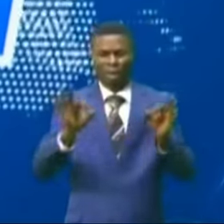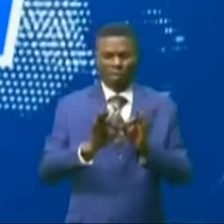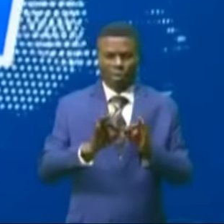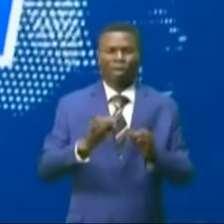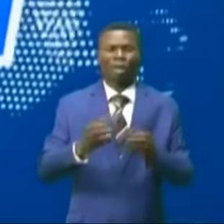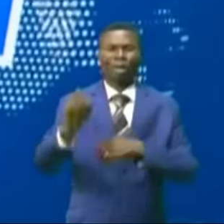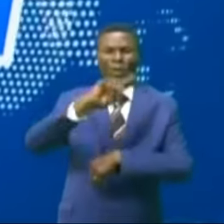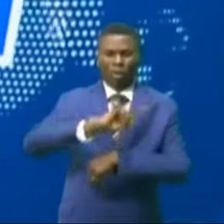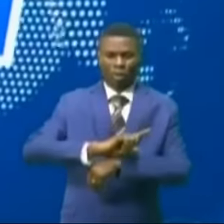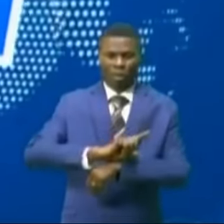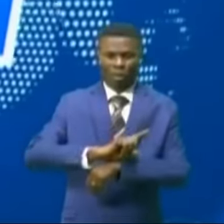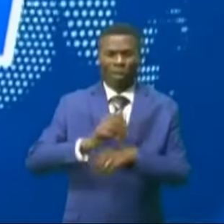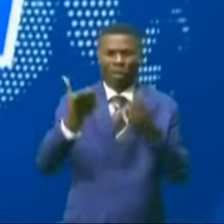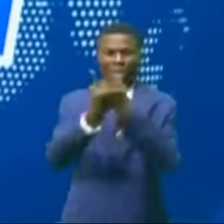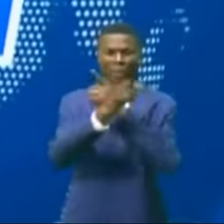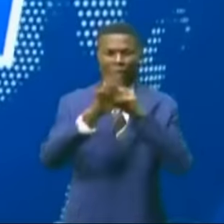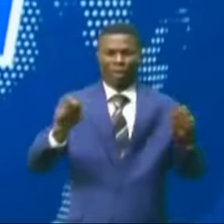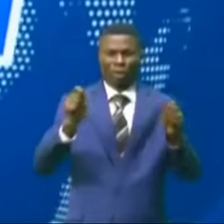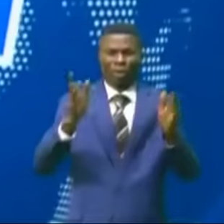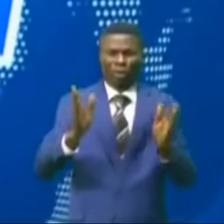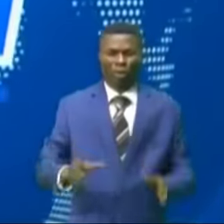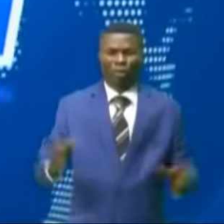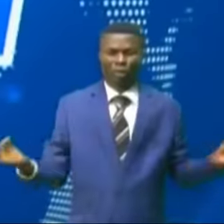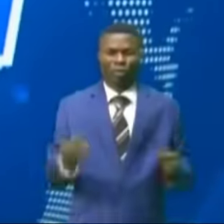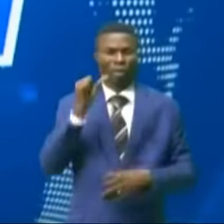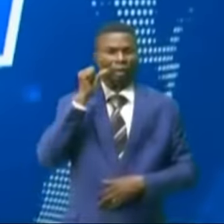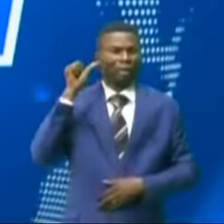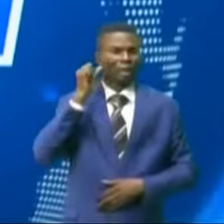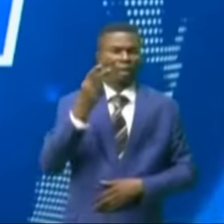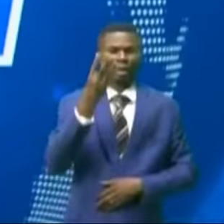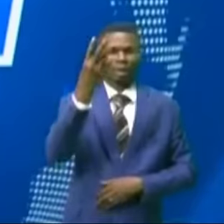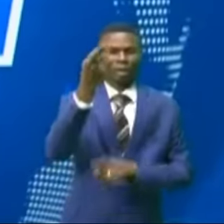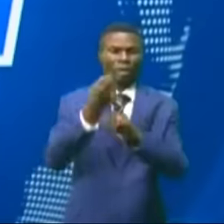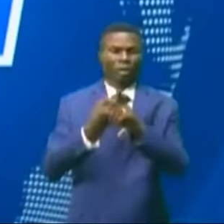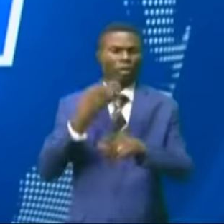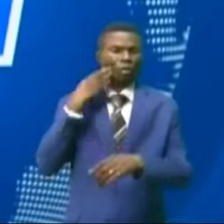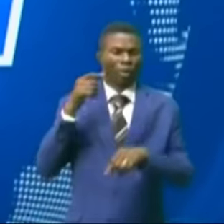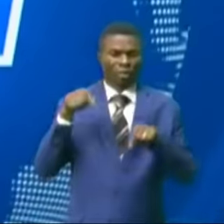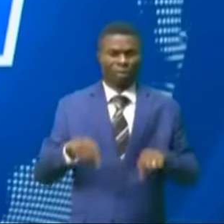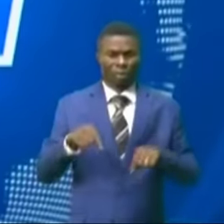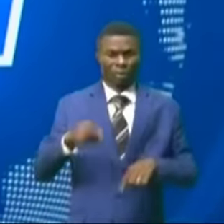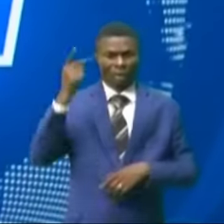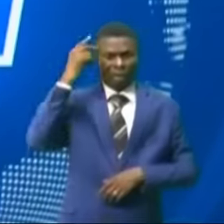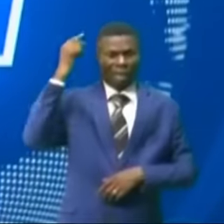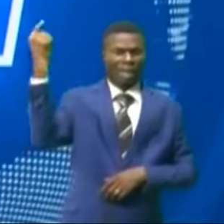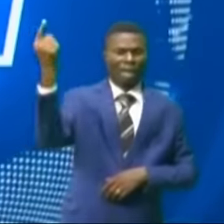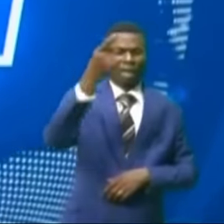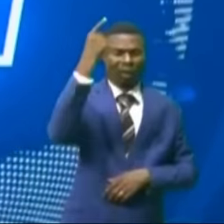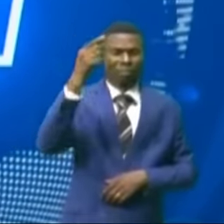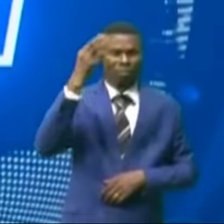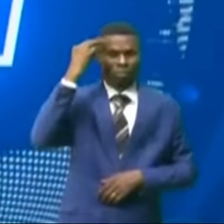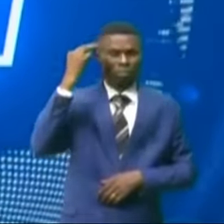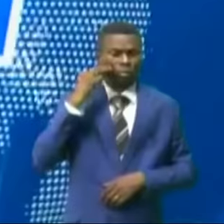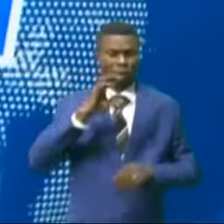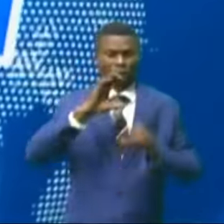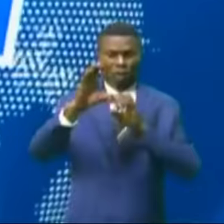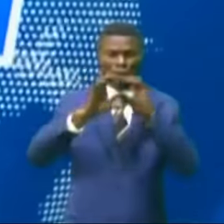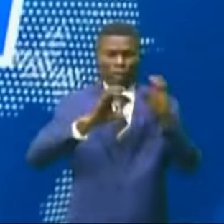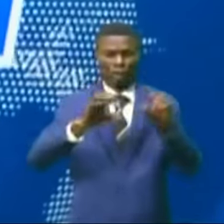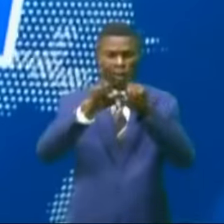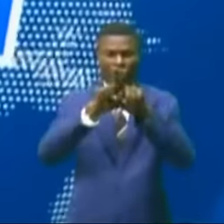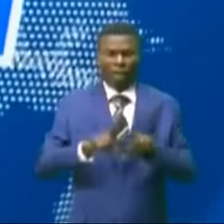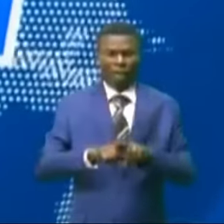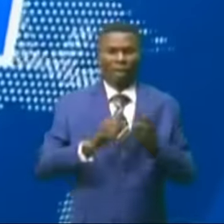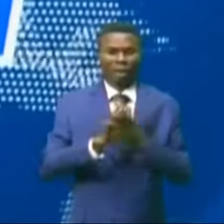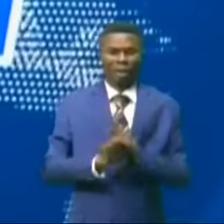la journée de la liberté de la presse célébrée hier 3 mai à Kinshasa. Au fait, dans le monde, le ministre de la Communication et des